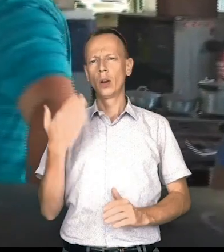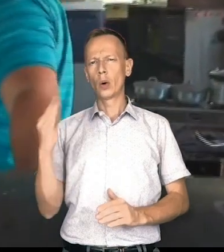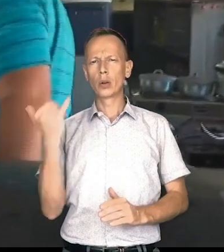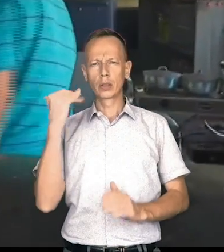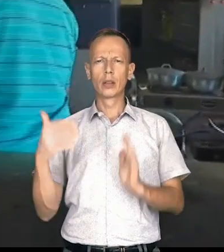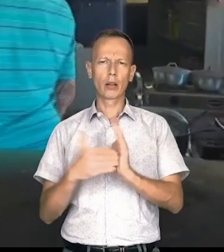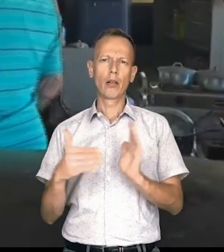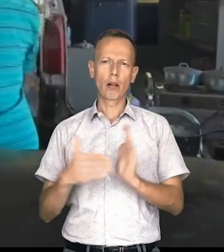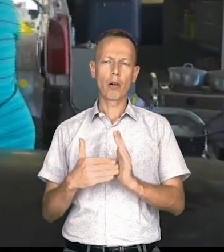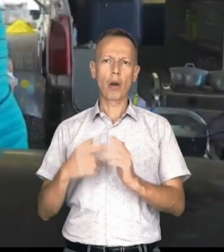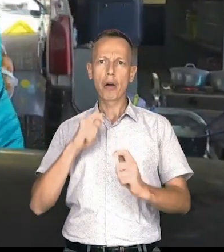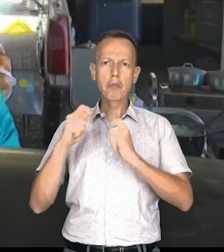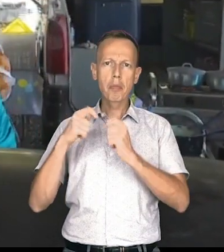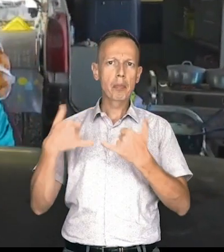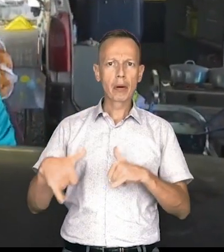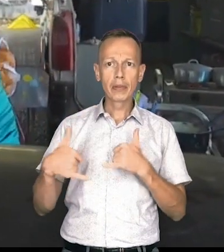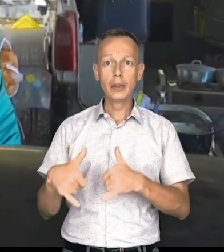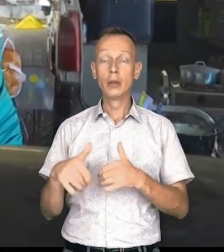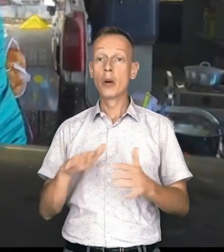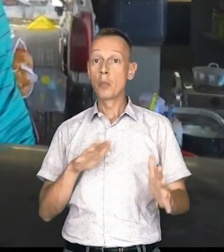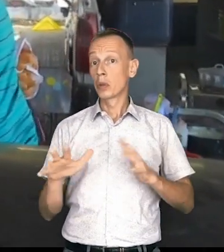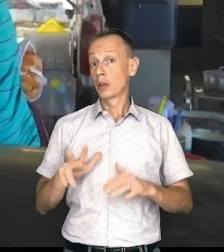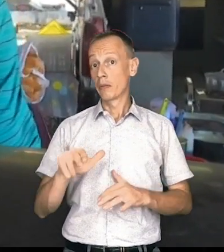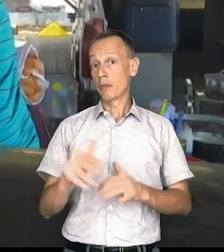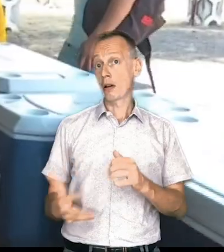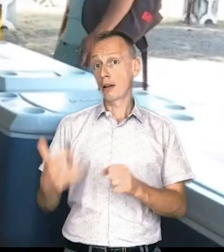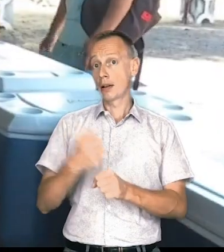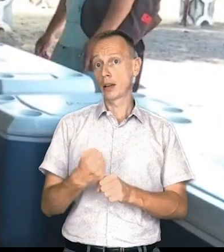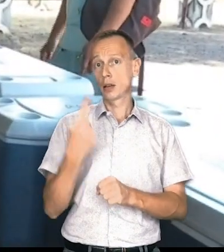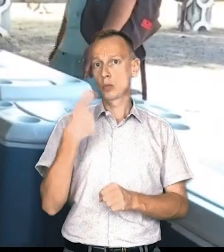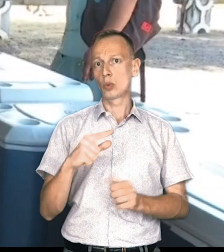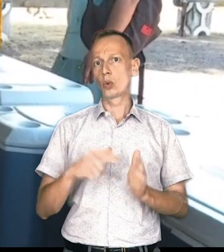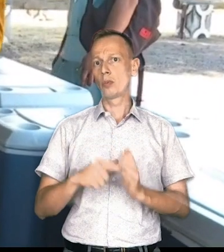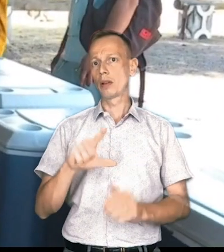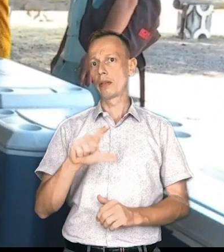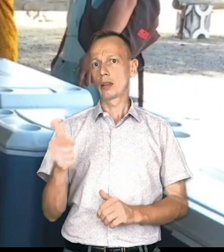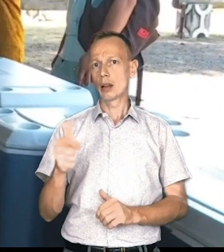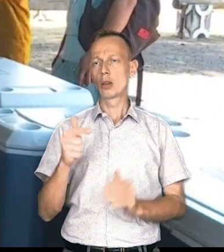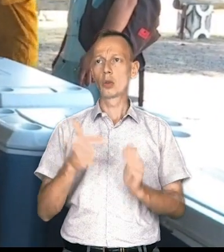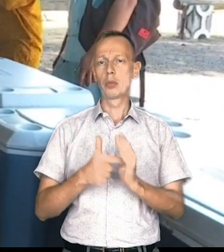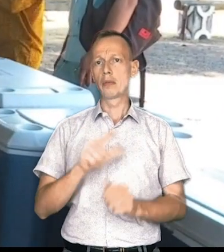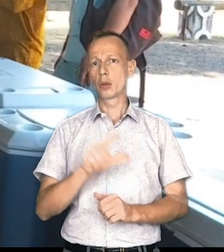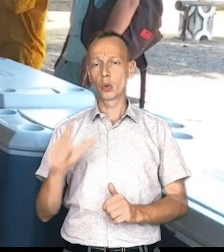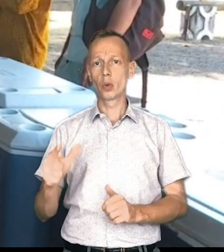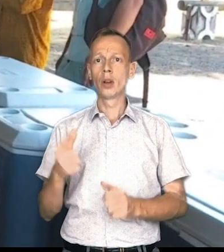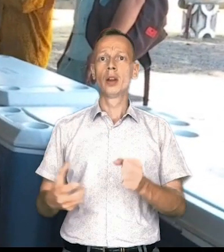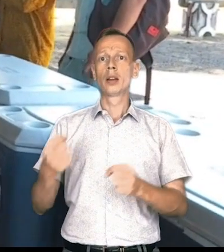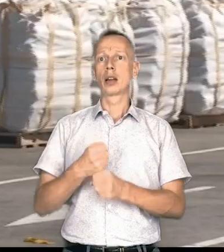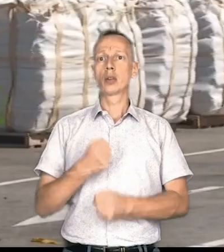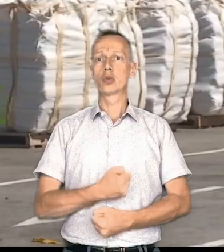patentés. Deuxième élément de discussion qui a avancé, même si on reste encore à l'état de négociation, la création éventuellement à